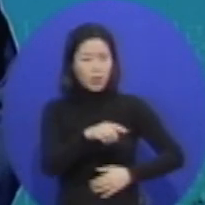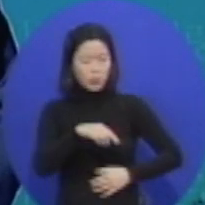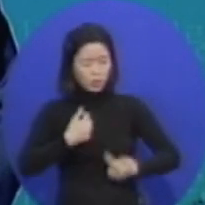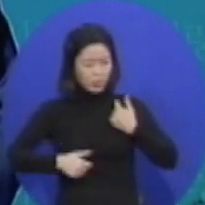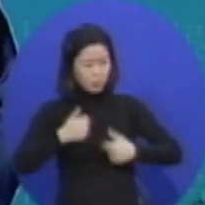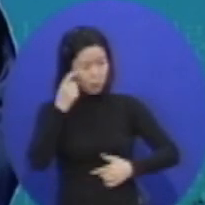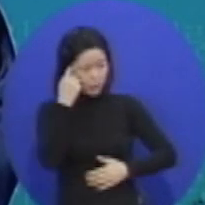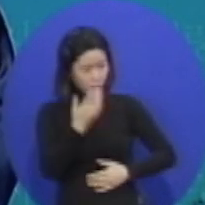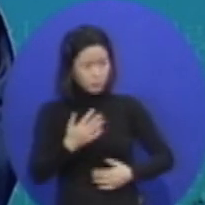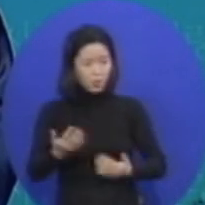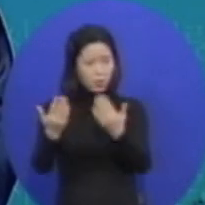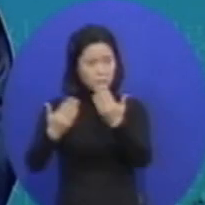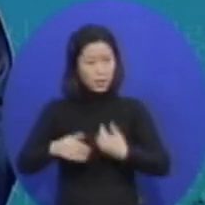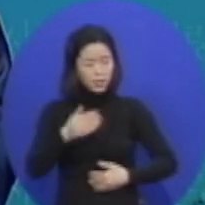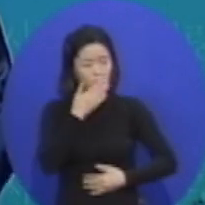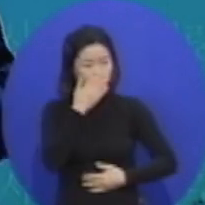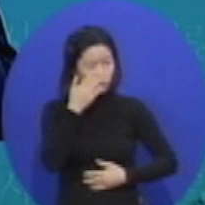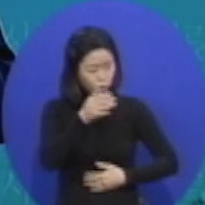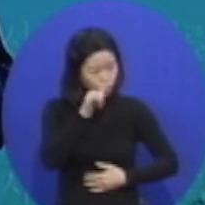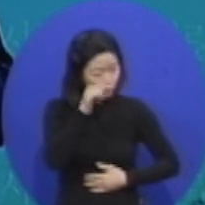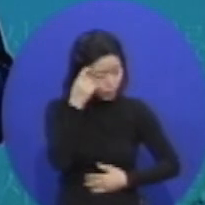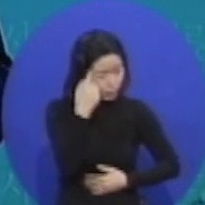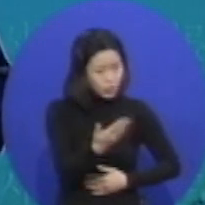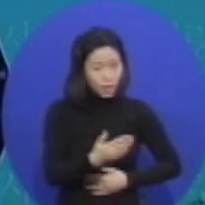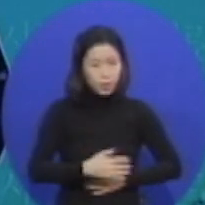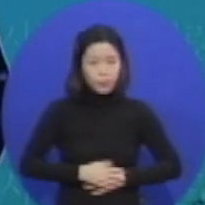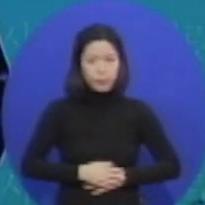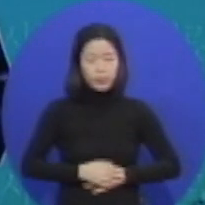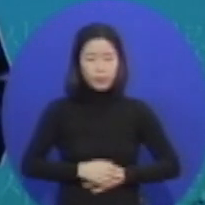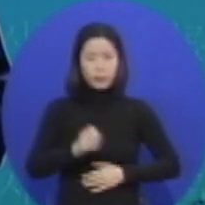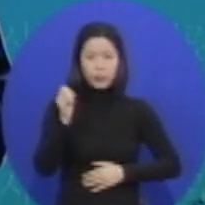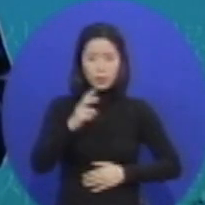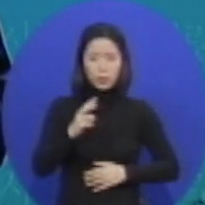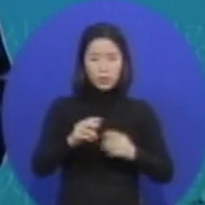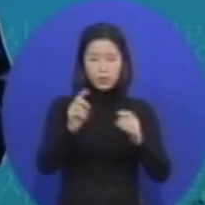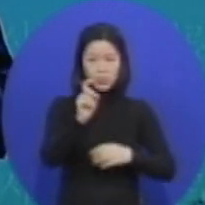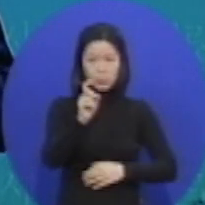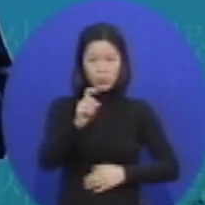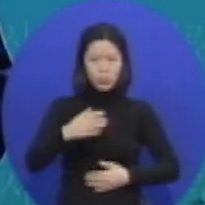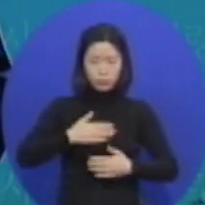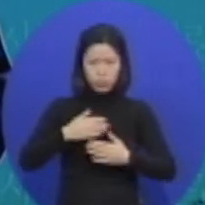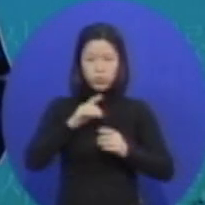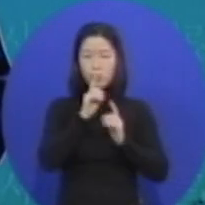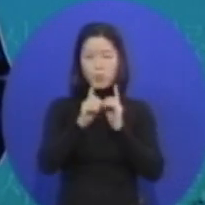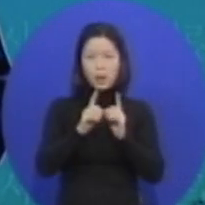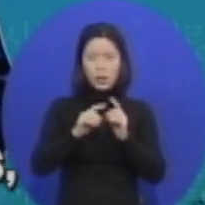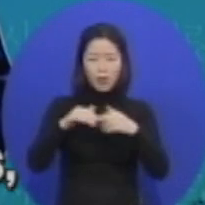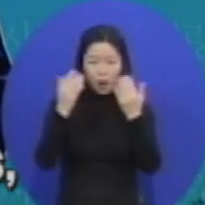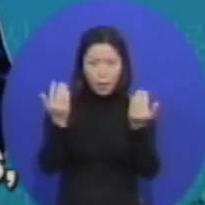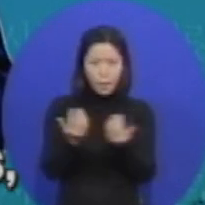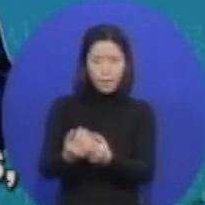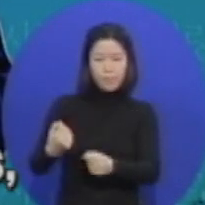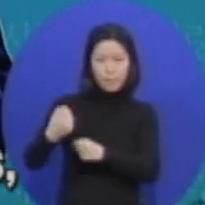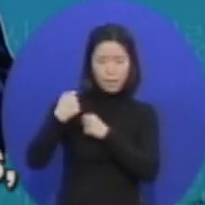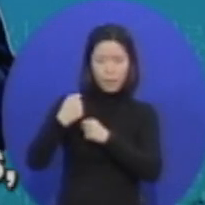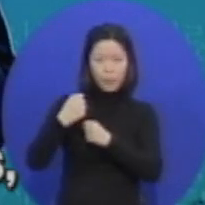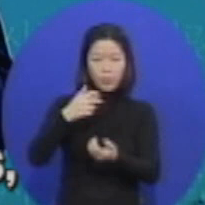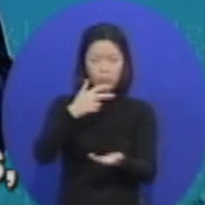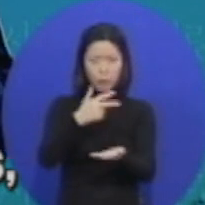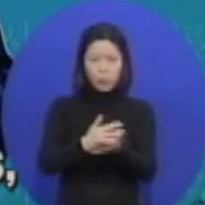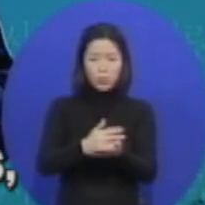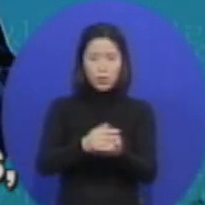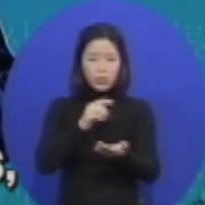주겠느냐 그러면서 10절에 무서운 말씀을 하세요 만군의 여호와가 이르노라 너희가